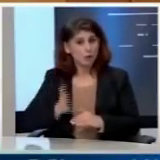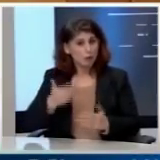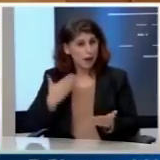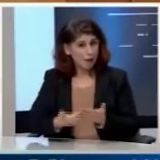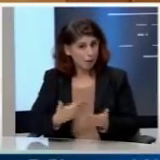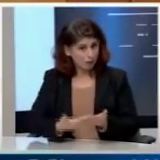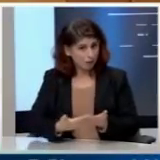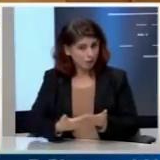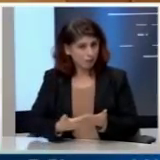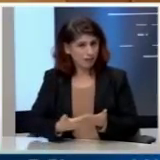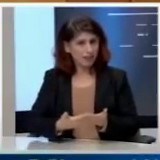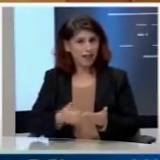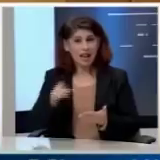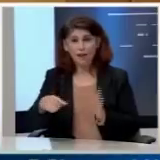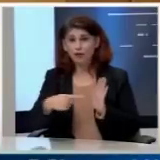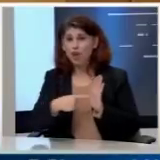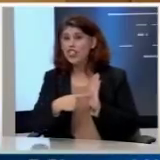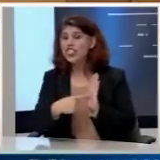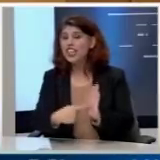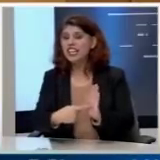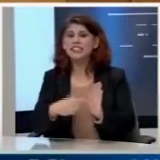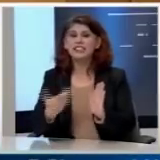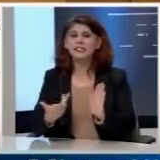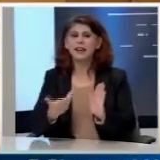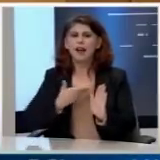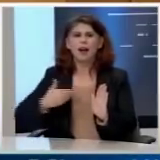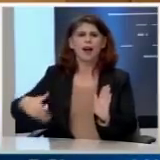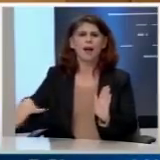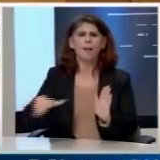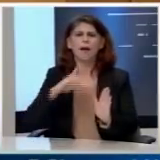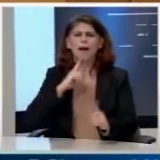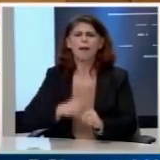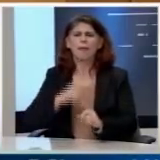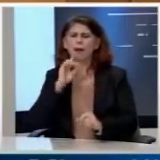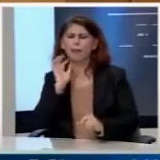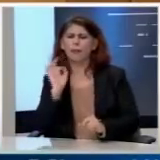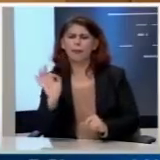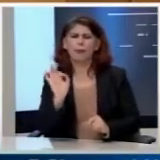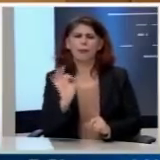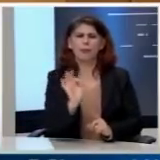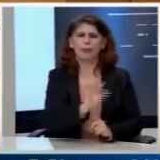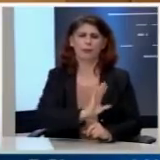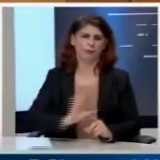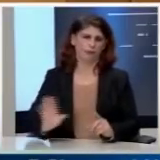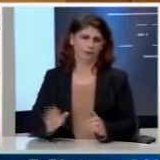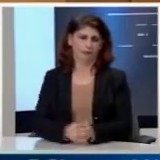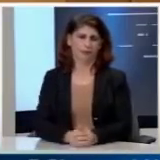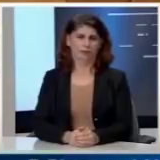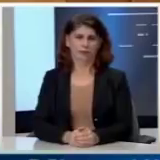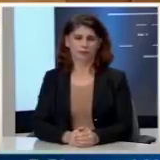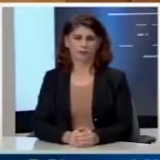αποδείξουμε καταδεικνύει ότι είμαστε απλοί συκοφάντες. Συνεχίζω.